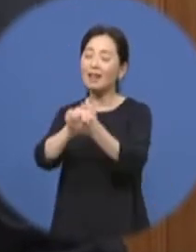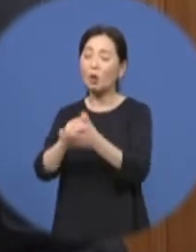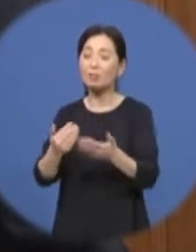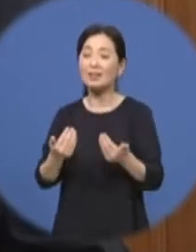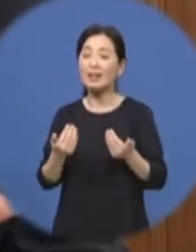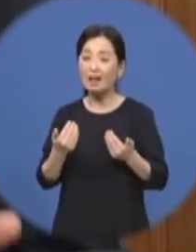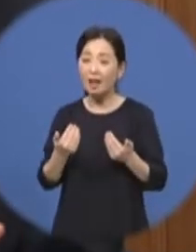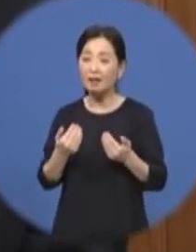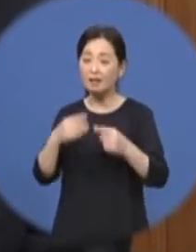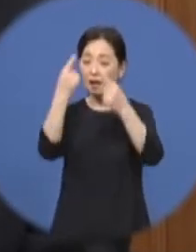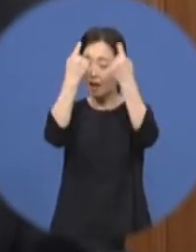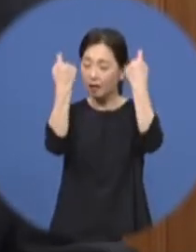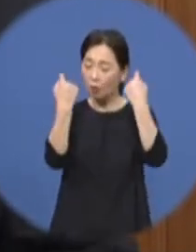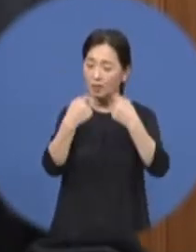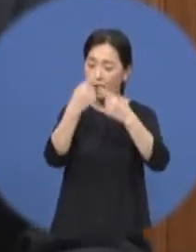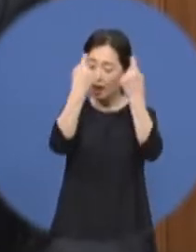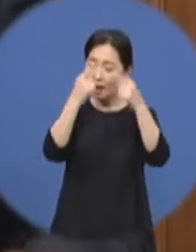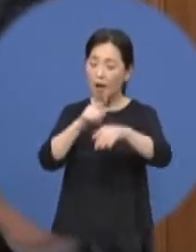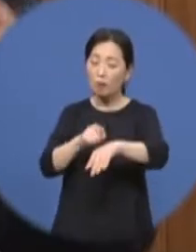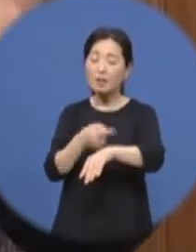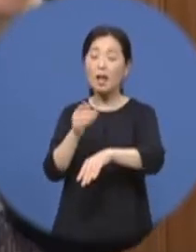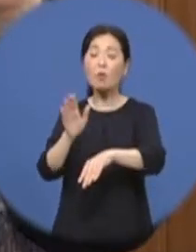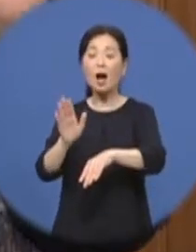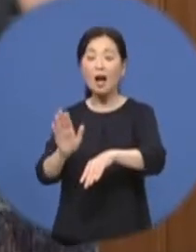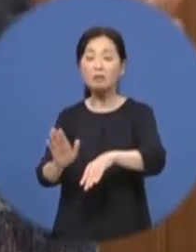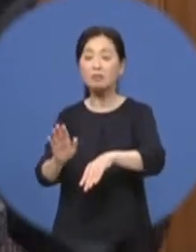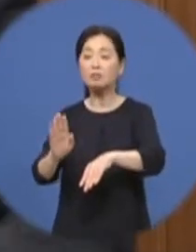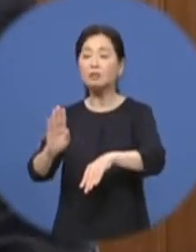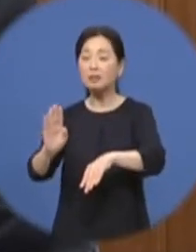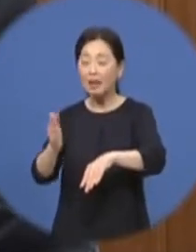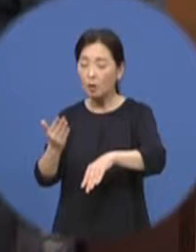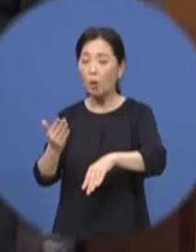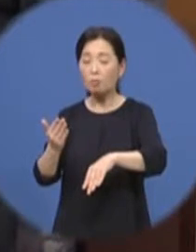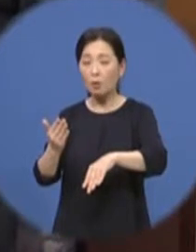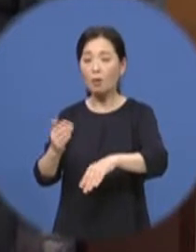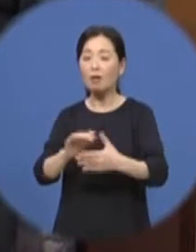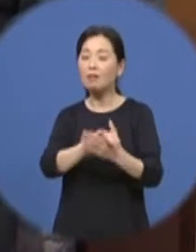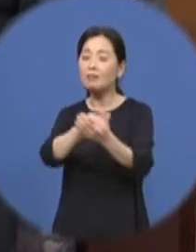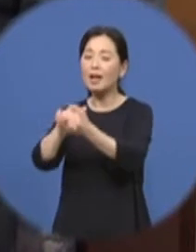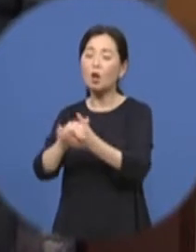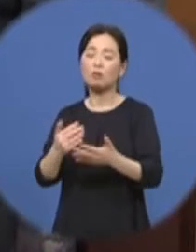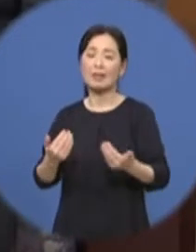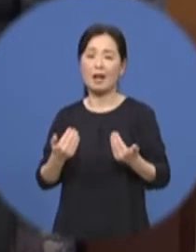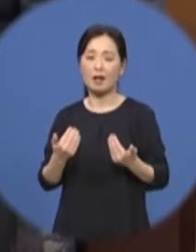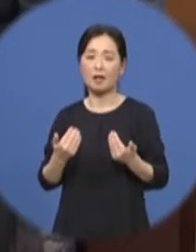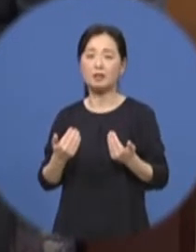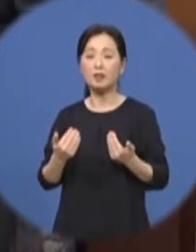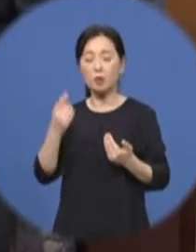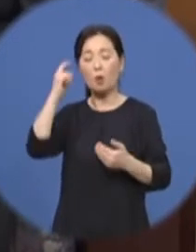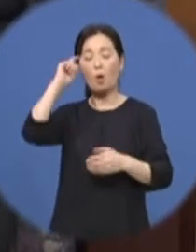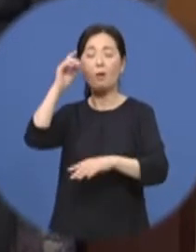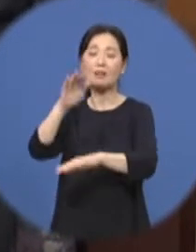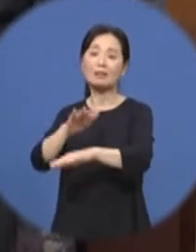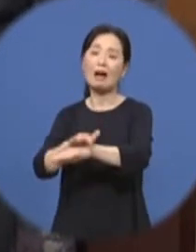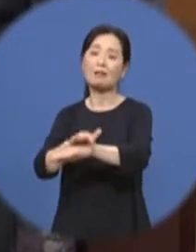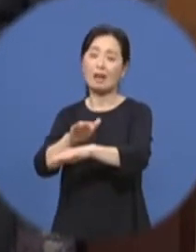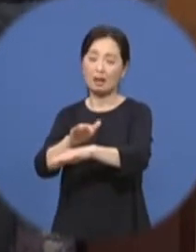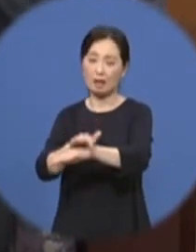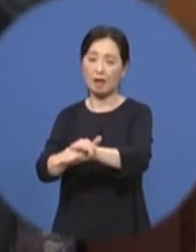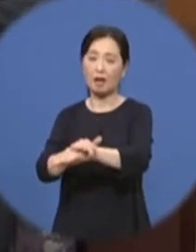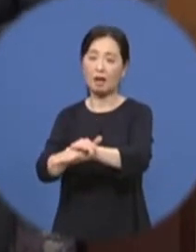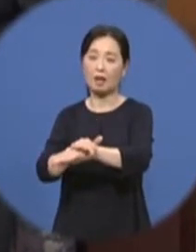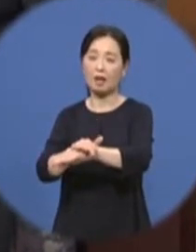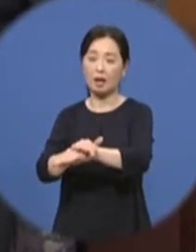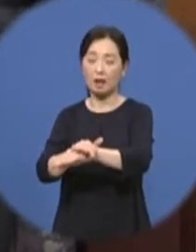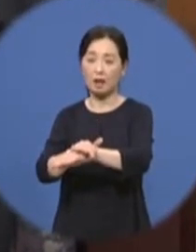ぞれ個性があるけれども個性を尊重しながらに仲良くしなきゃいけない、うん、この思想をですね、しかも、うん、こ